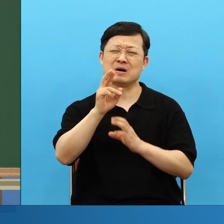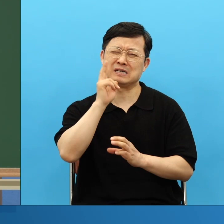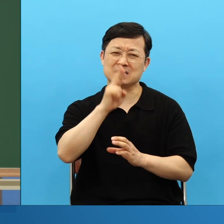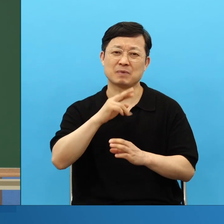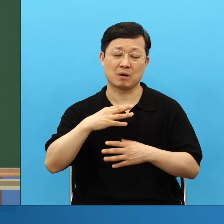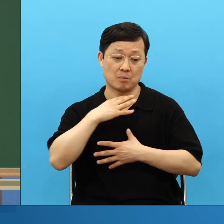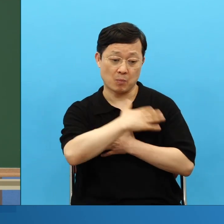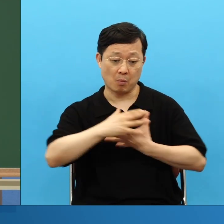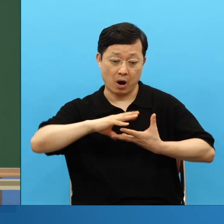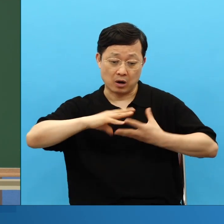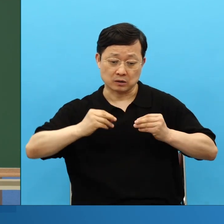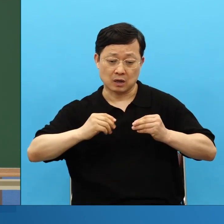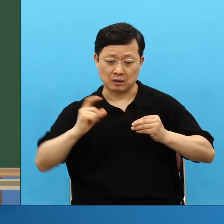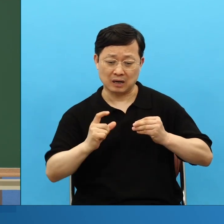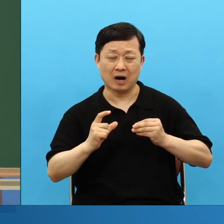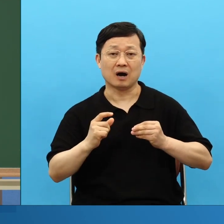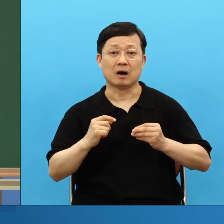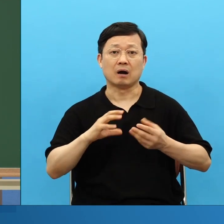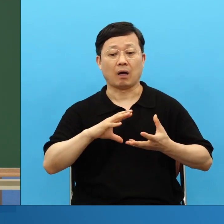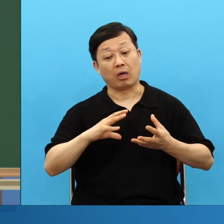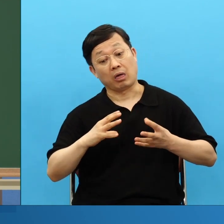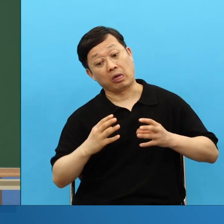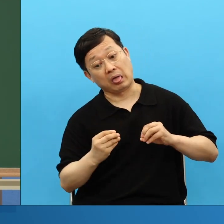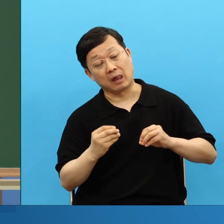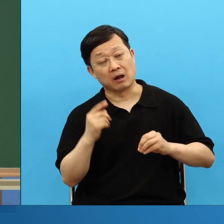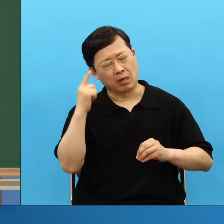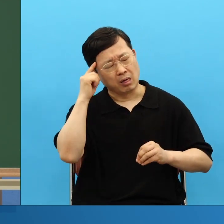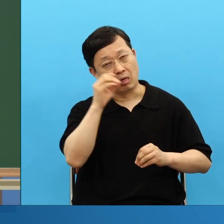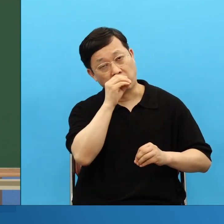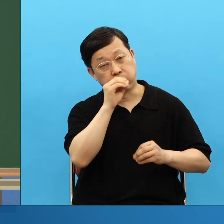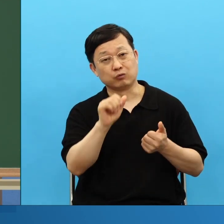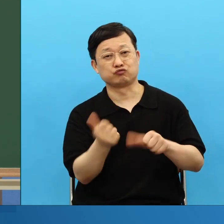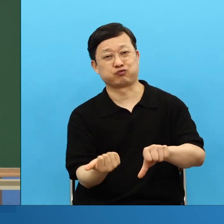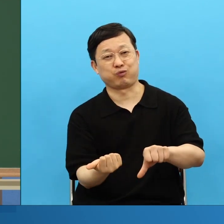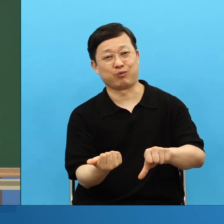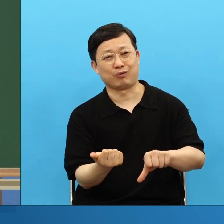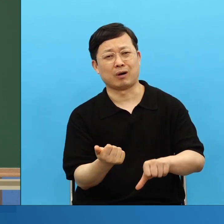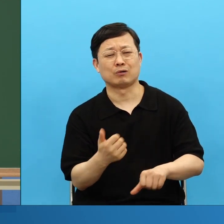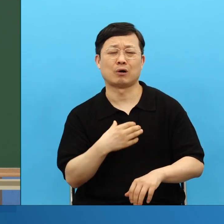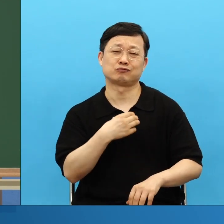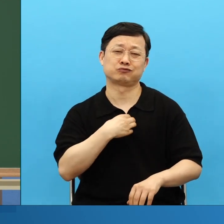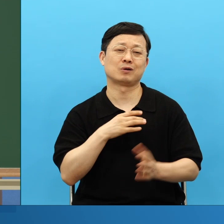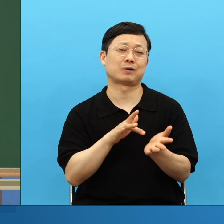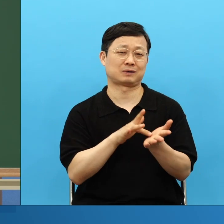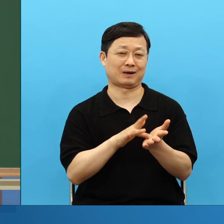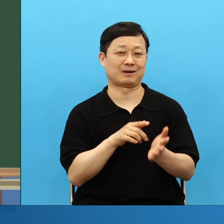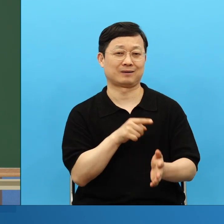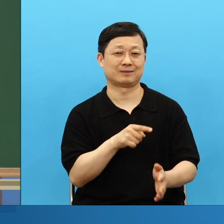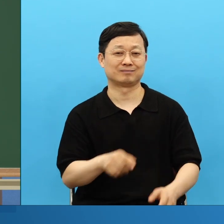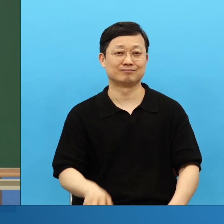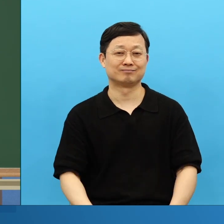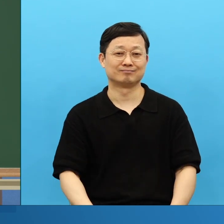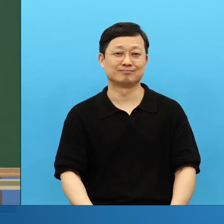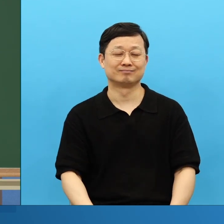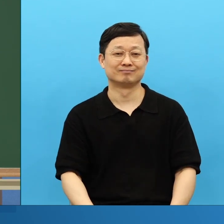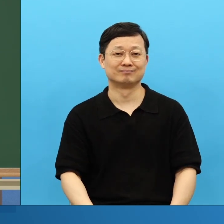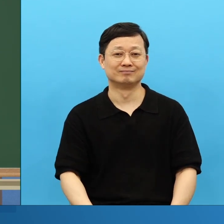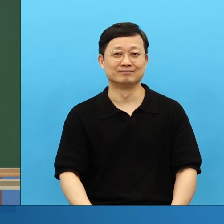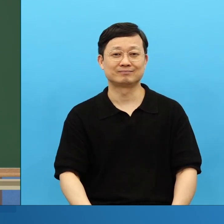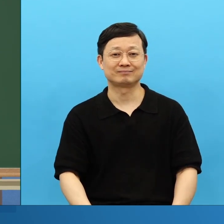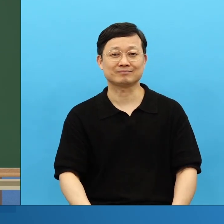근육을 경직시켜서 완전히 사람을 죽게 만드는 거기까지 온 거죠.